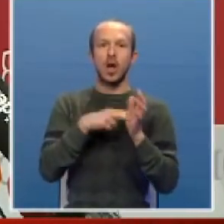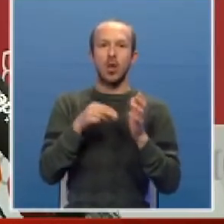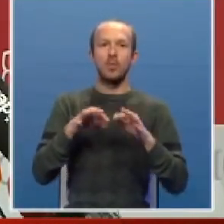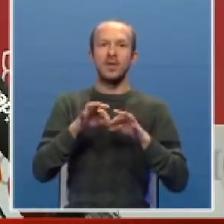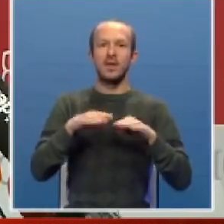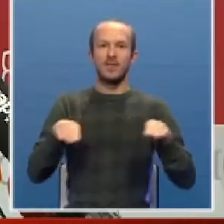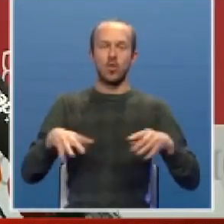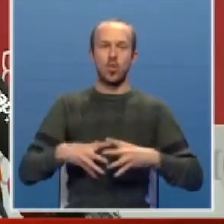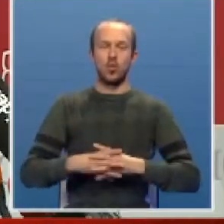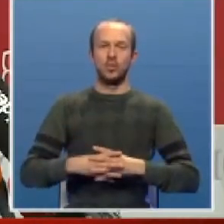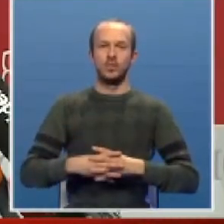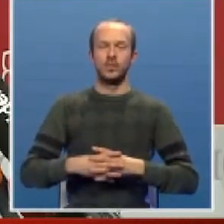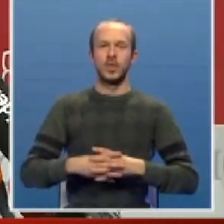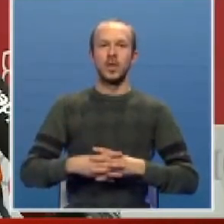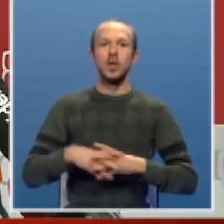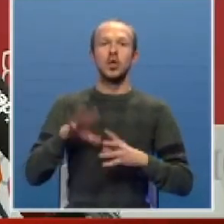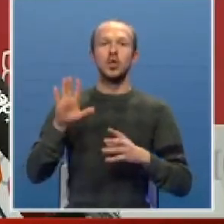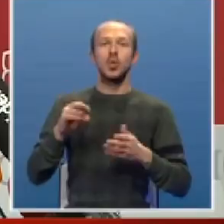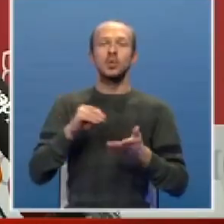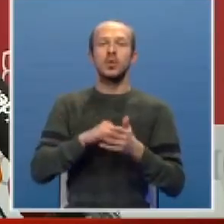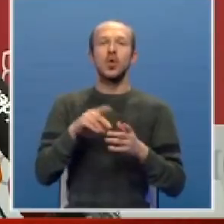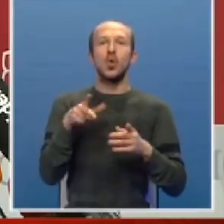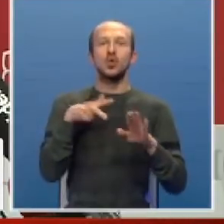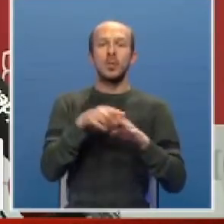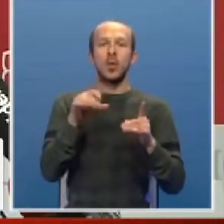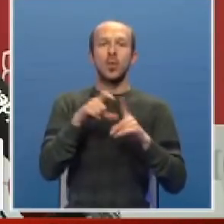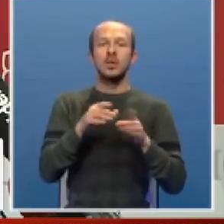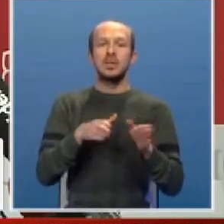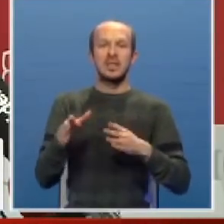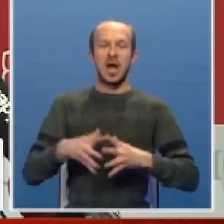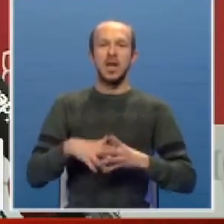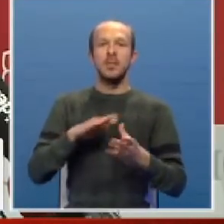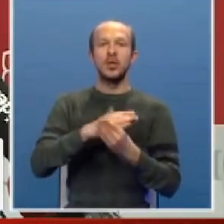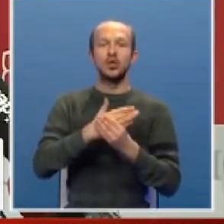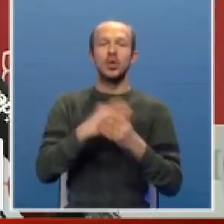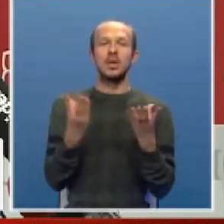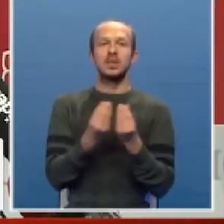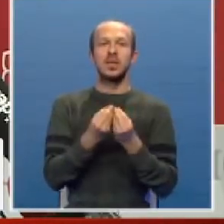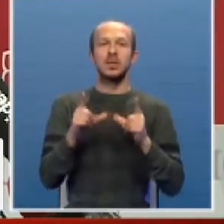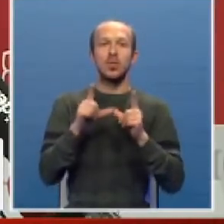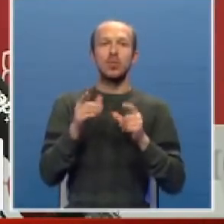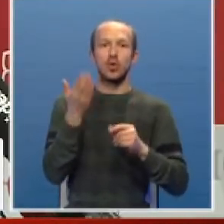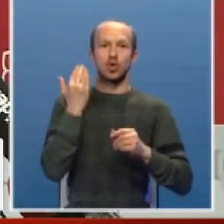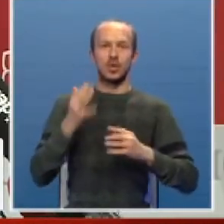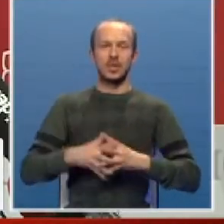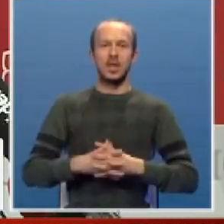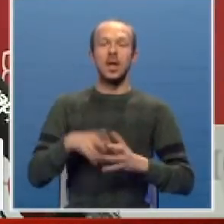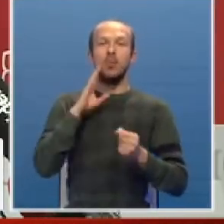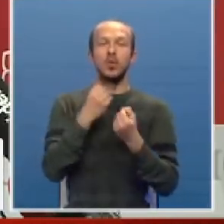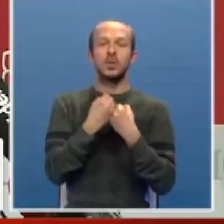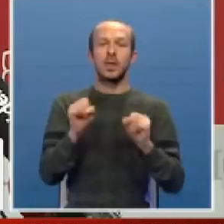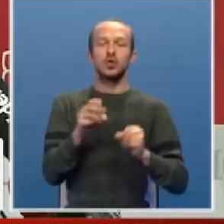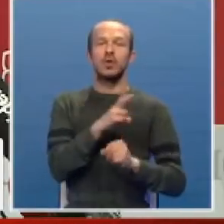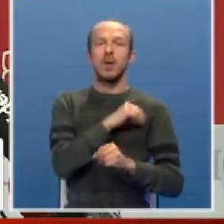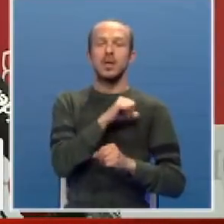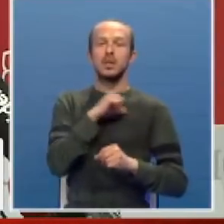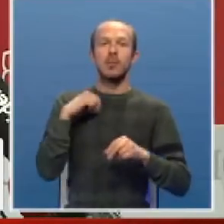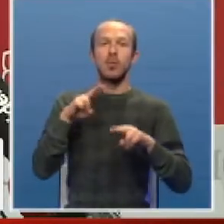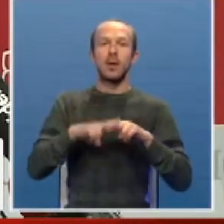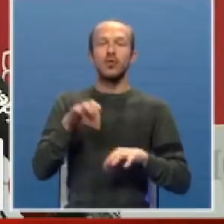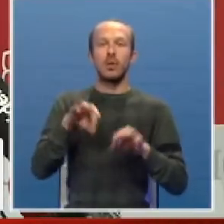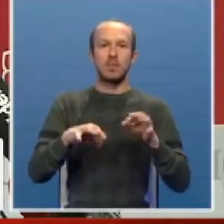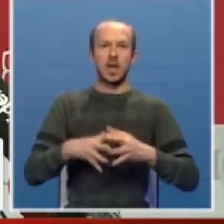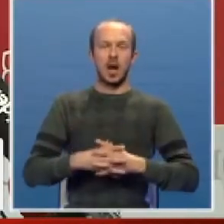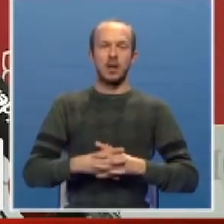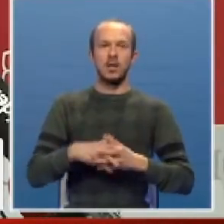nivou. To je uzurpirano od strane međunarodne zajednice u prošlosti. Bosna i Hercegovina ima samo pravo da